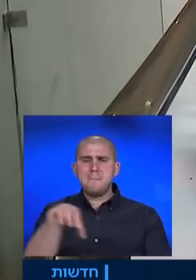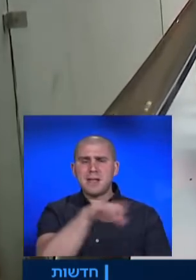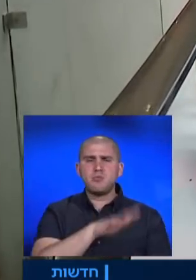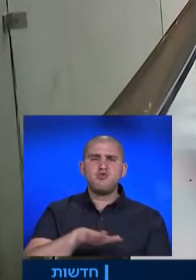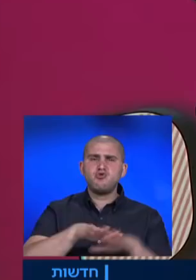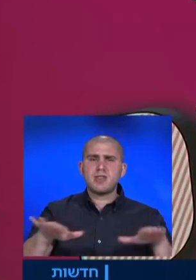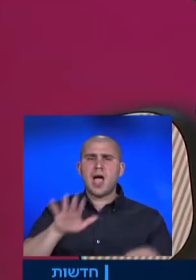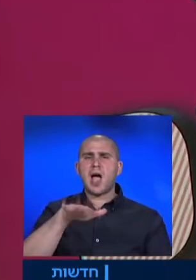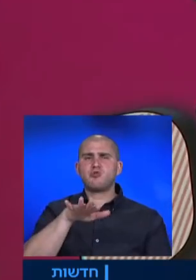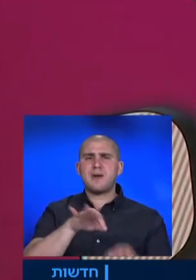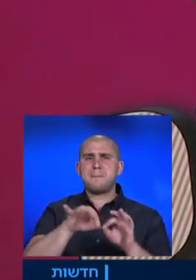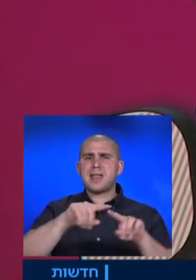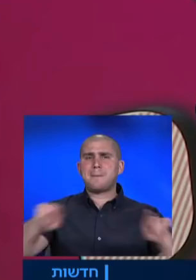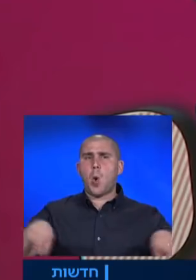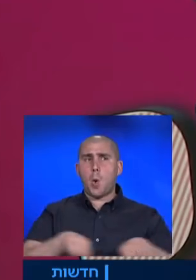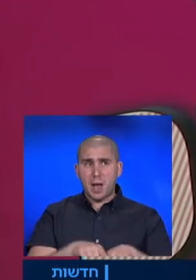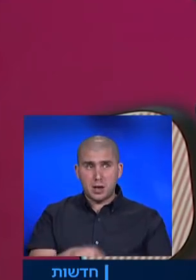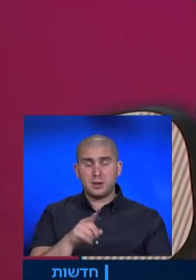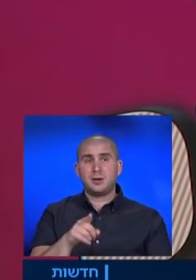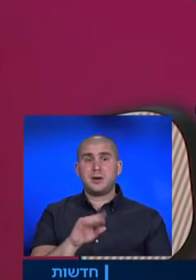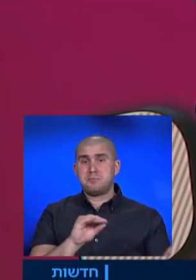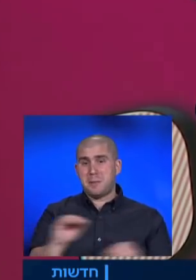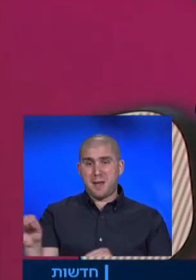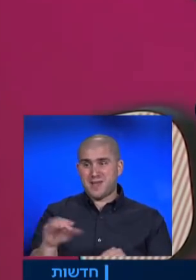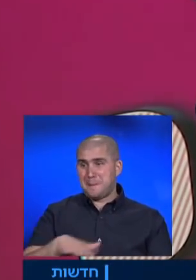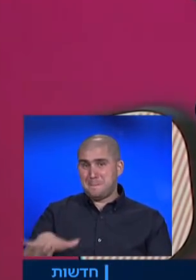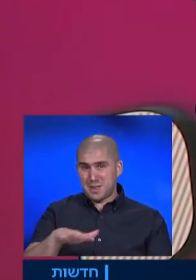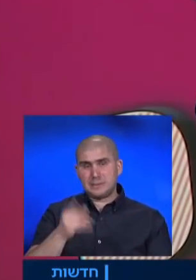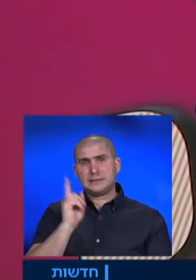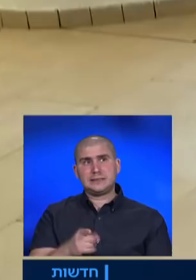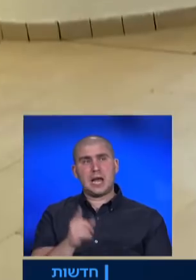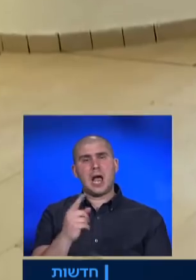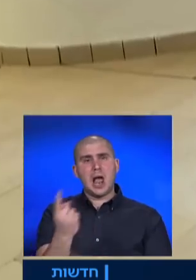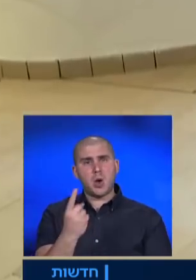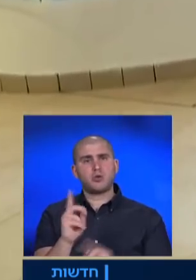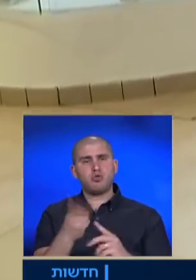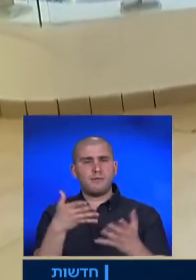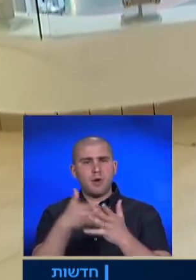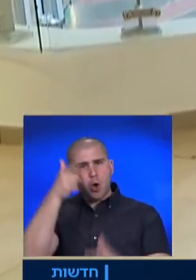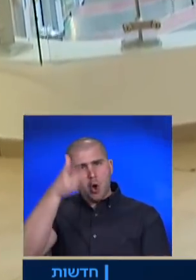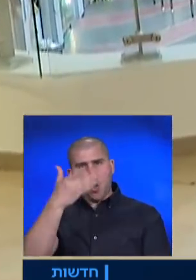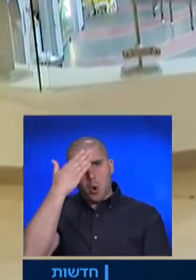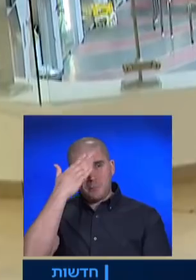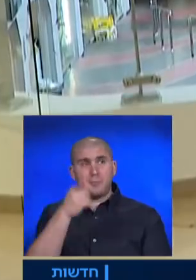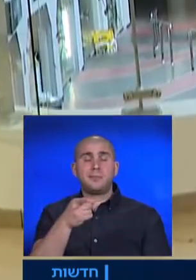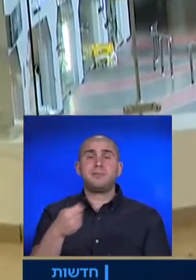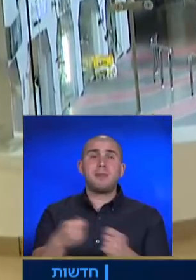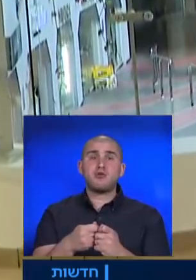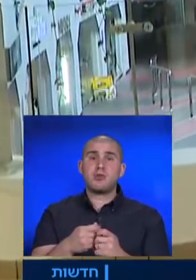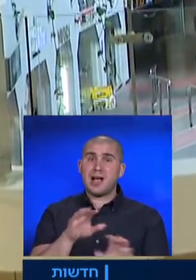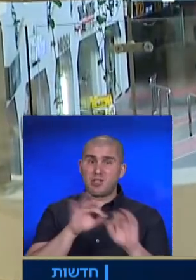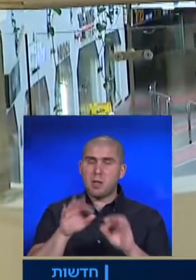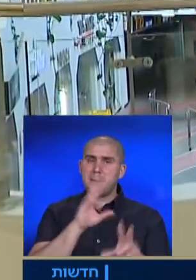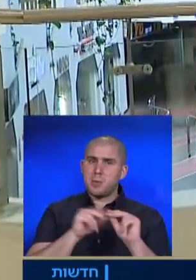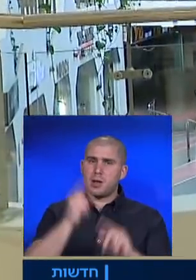מטרים רבועים. במעבר ממתחם למתחם ידרשו הלקוחות לעבור מדידת חום. מבחינת הקניונים מדובר בגזרה שאי